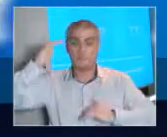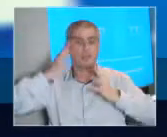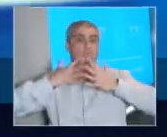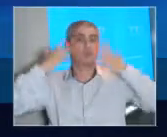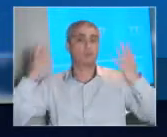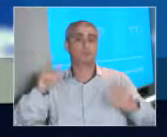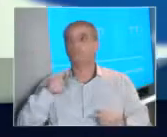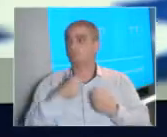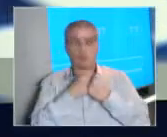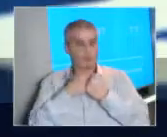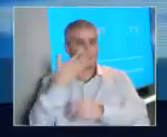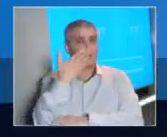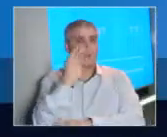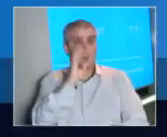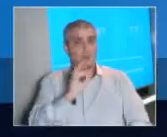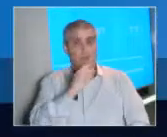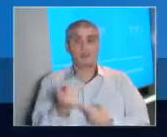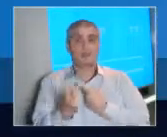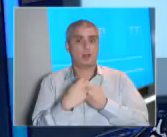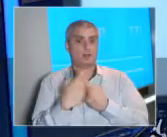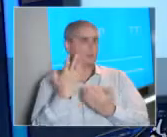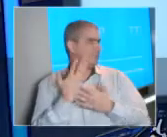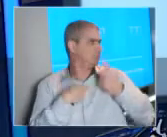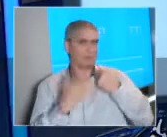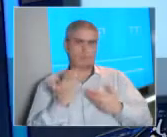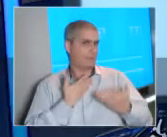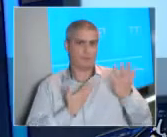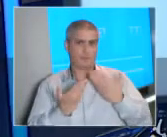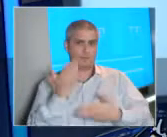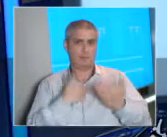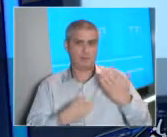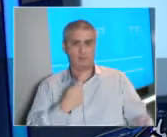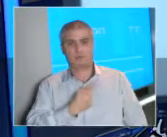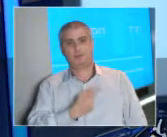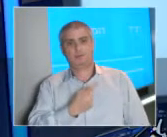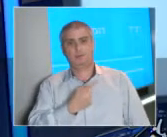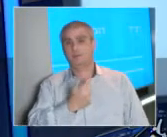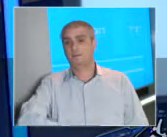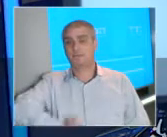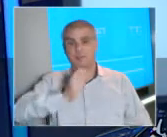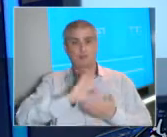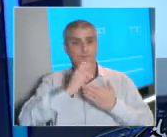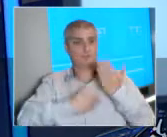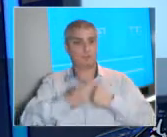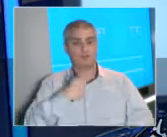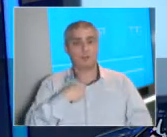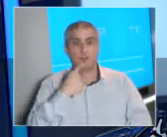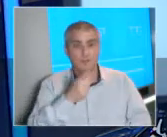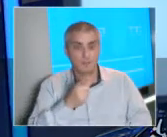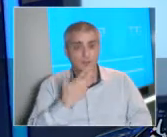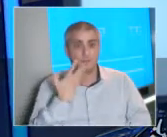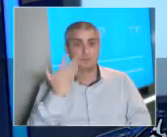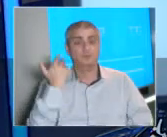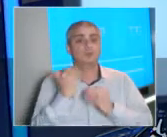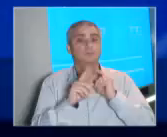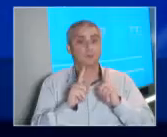מאוד מאוד גדולים. יש פה אתגר לאומי, עדיין, לקלוט... כבר שנים הם פועלים. יש פה שכבה גדולה, יש שם מנכ"ל משרד... אני יכול לומר לך שבחמש